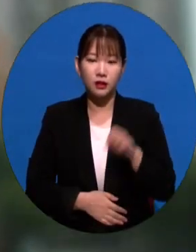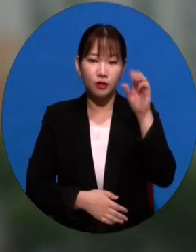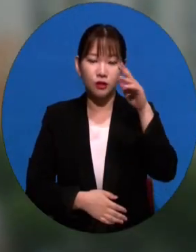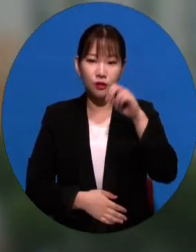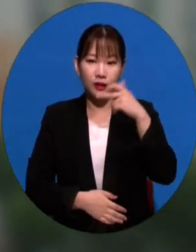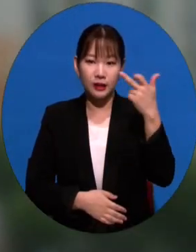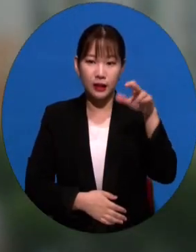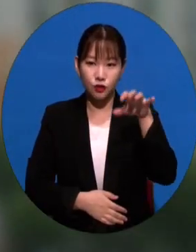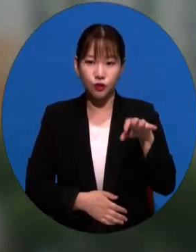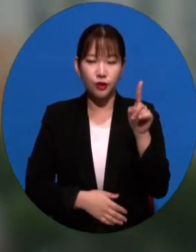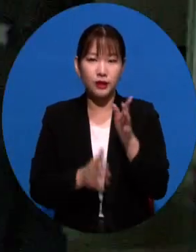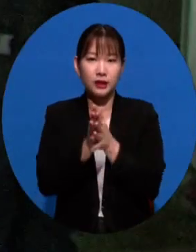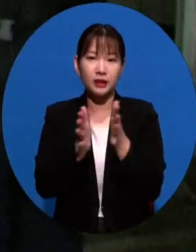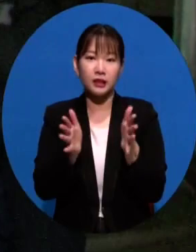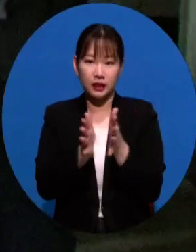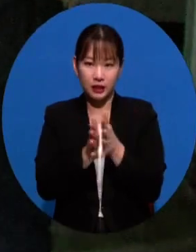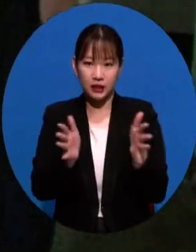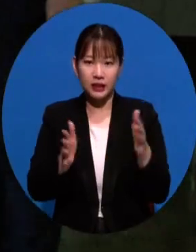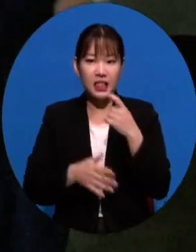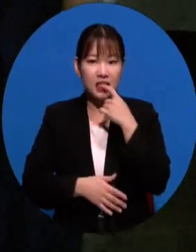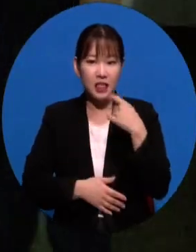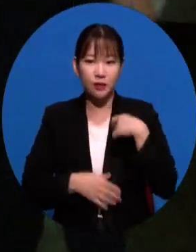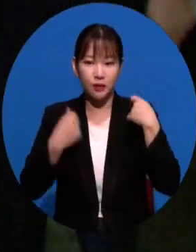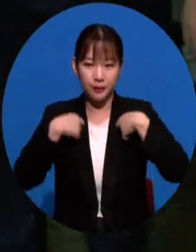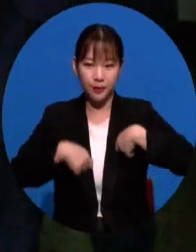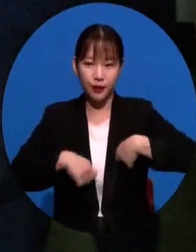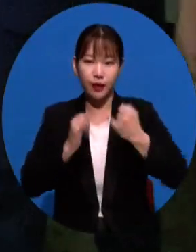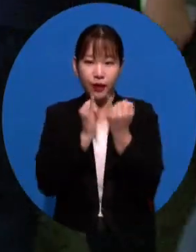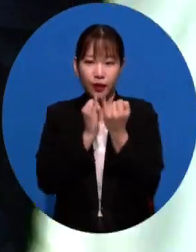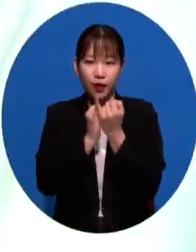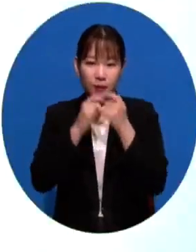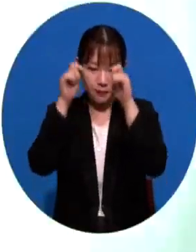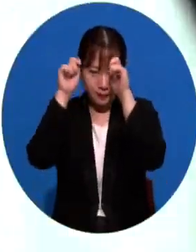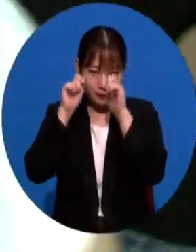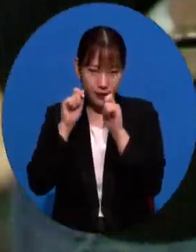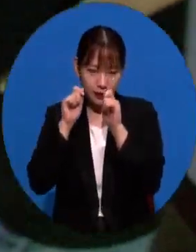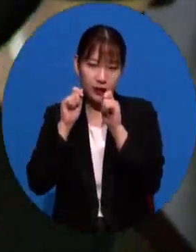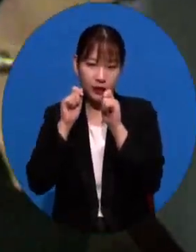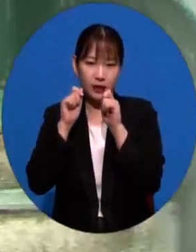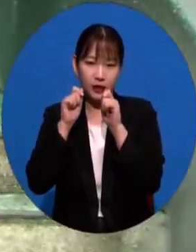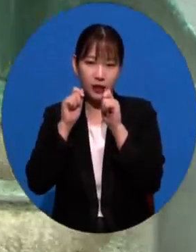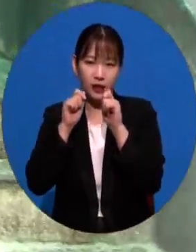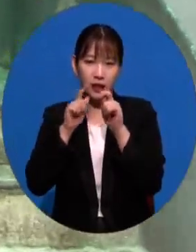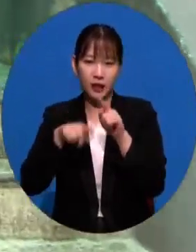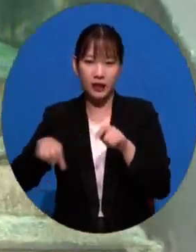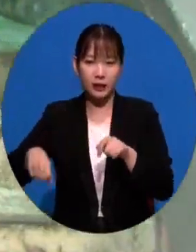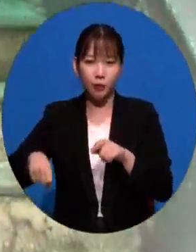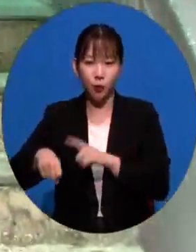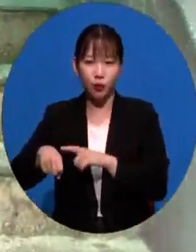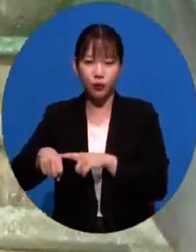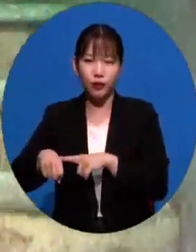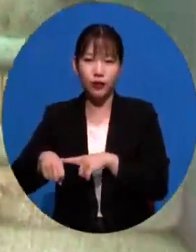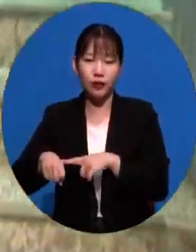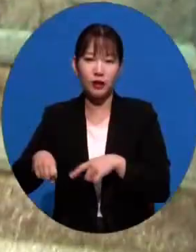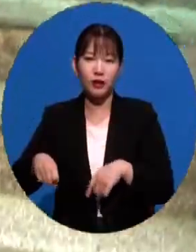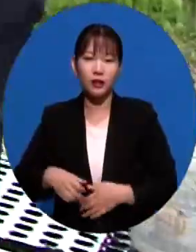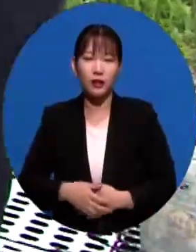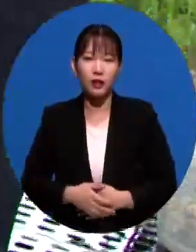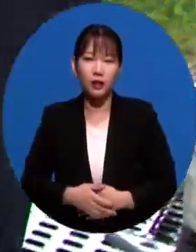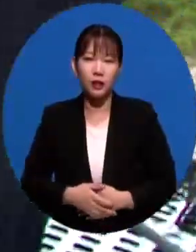광주 광산구의 한 아파트. 흰옷을 입은 한 여성이 모자를 푹 눌러 쓴 채 한 손에 종량제 봉투를 들고